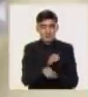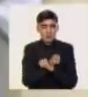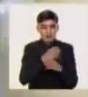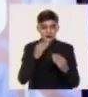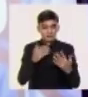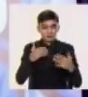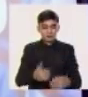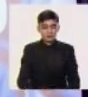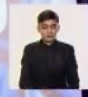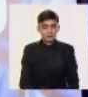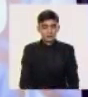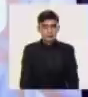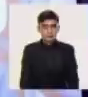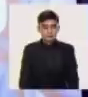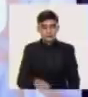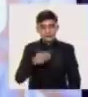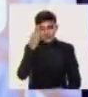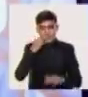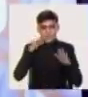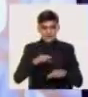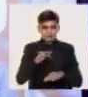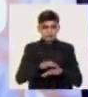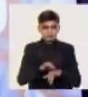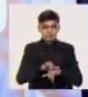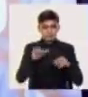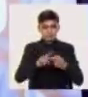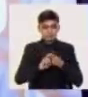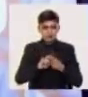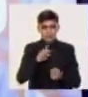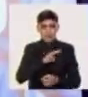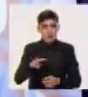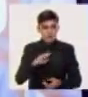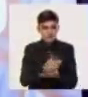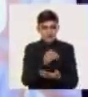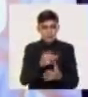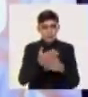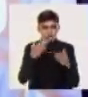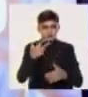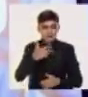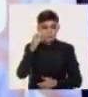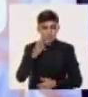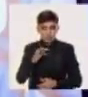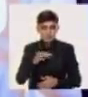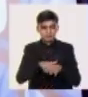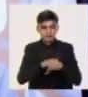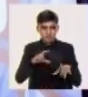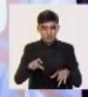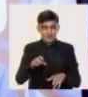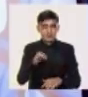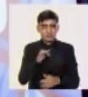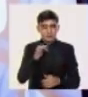дни. А в Италии число зараженных приблизилось к миллиону. Больше 30% граждан стали